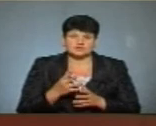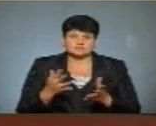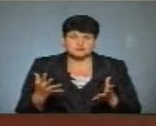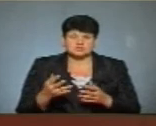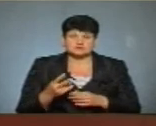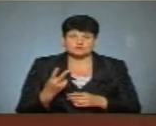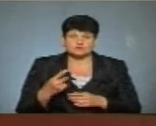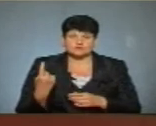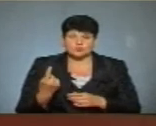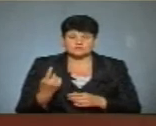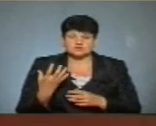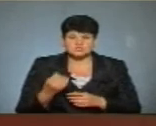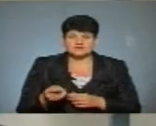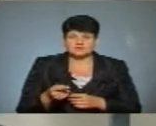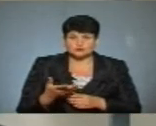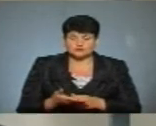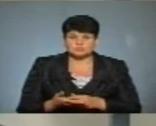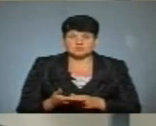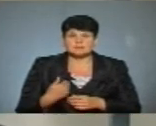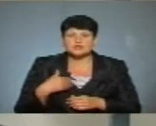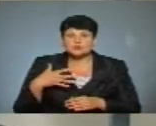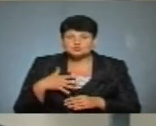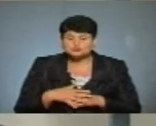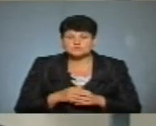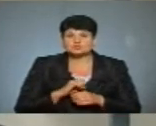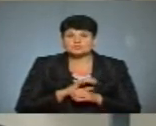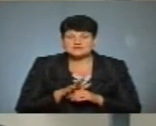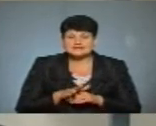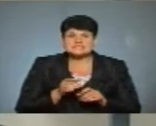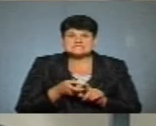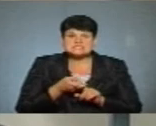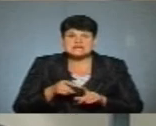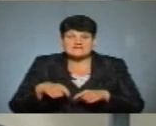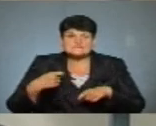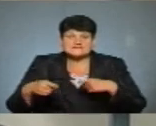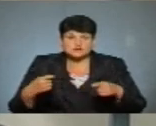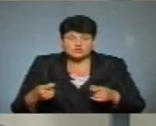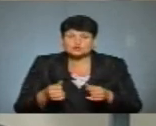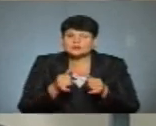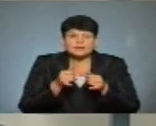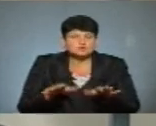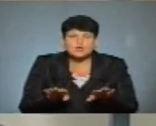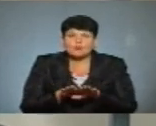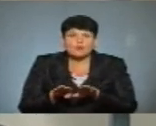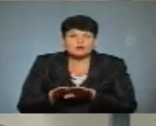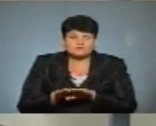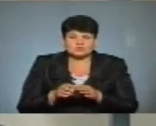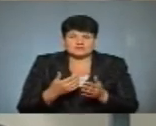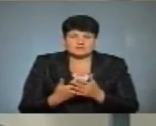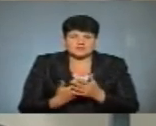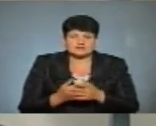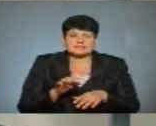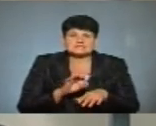в області і ще в Тернополі. Ми розуміємо, що ковід – це вірусне захворювання, і тут неможливо порівнювати, наприклад,